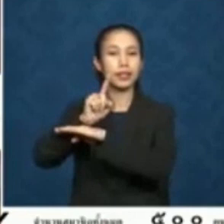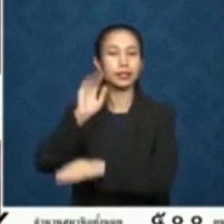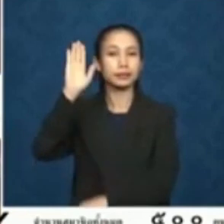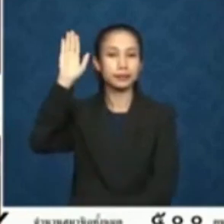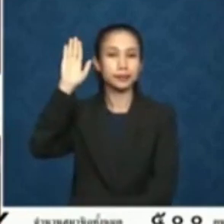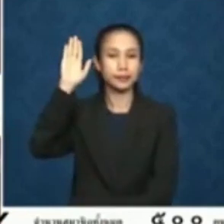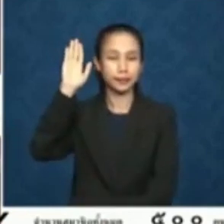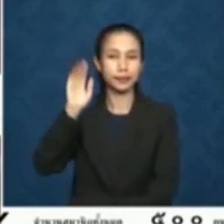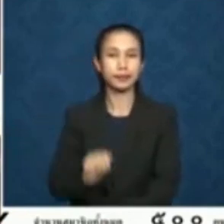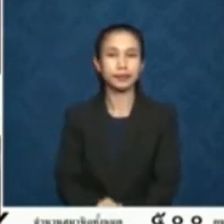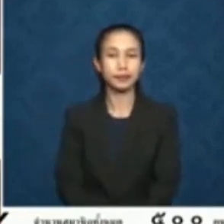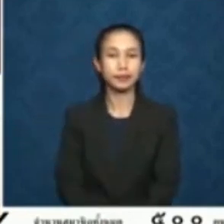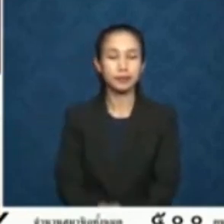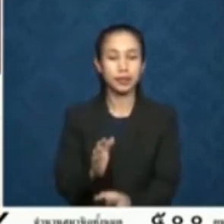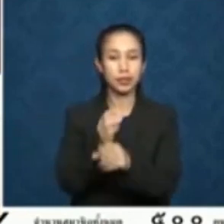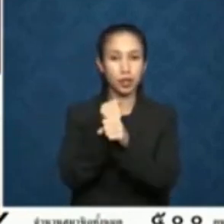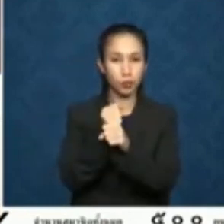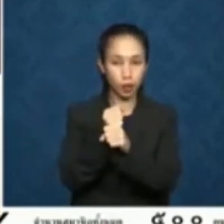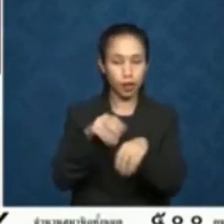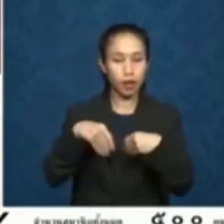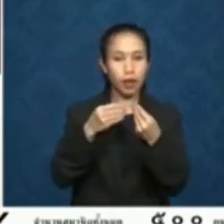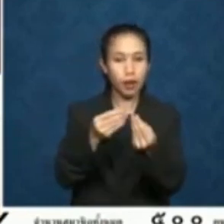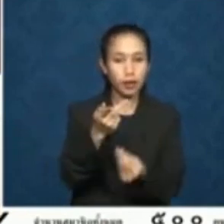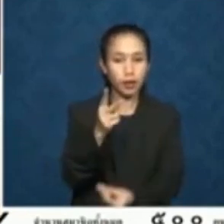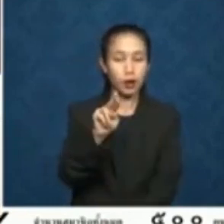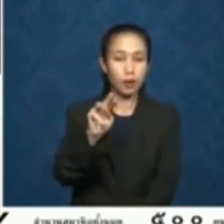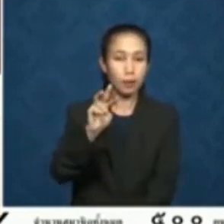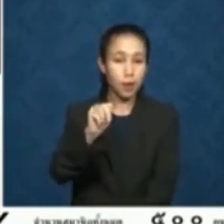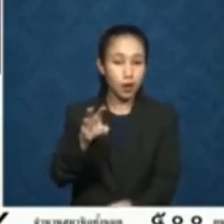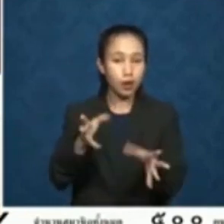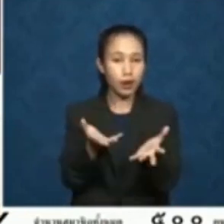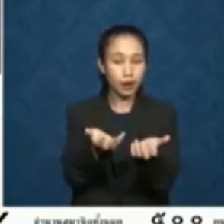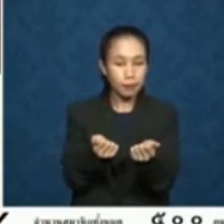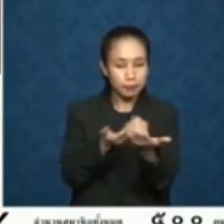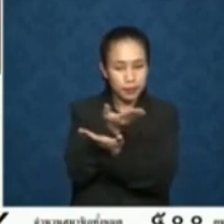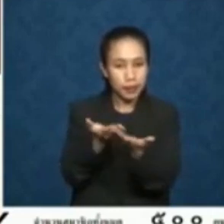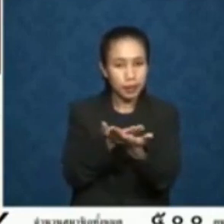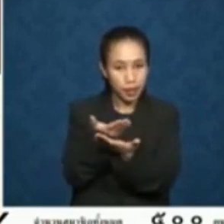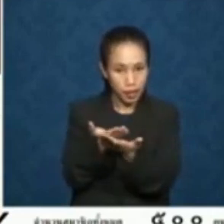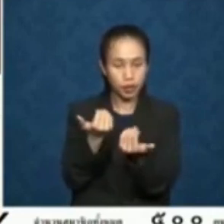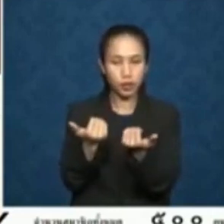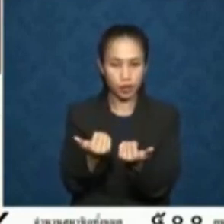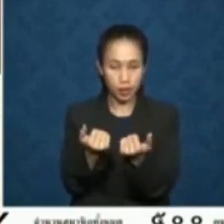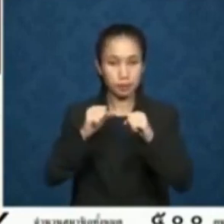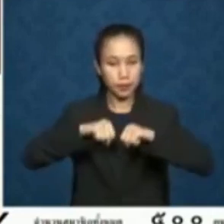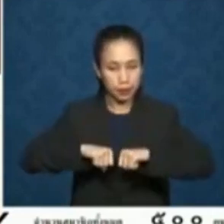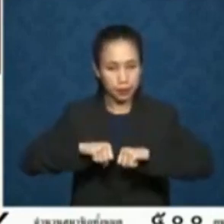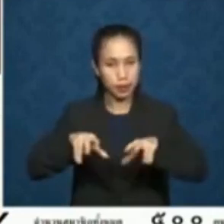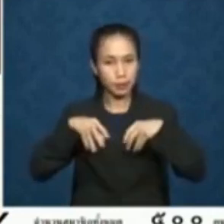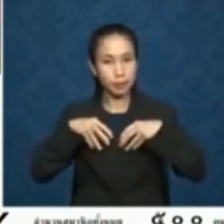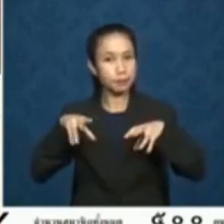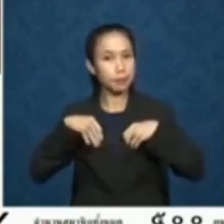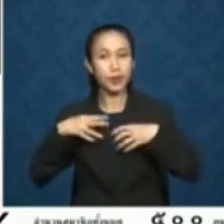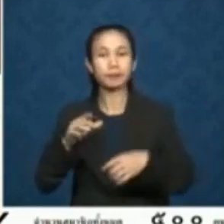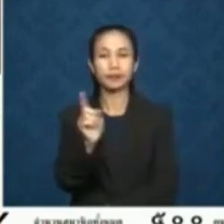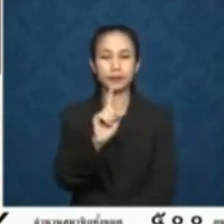มจะขอ ท่านประธานครับ มติจากที่ประชุมนะครับ ท่านประธานครับ ว่าจะอนุมัติให้คณะรัฐมนตรีรับไปพิจารณาก่อน